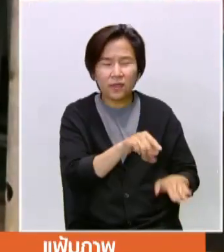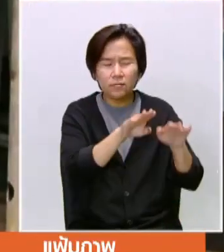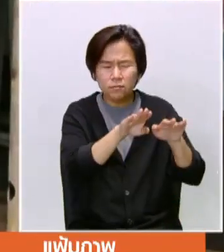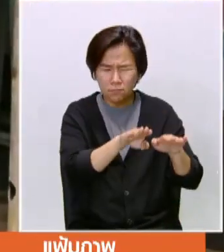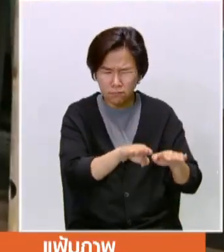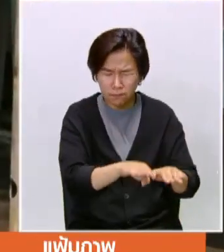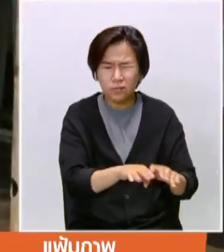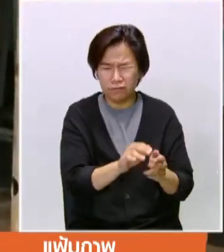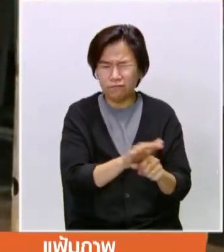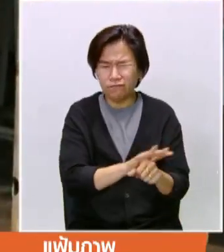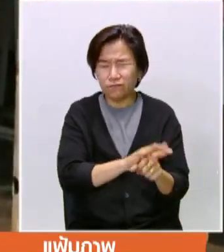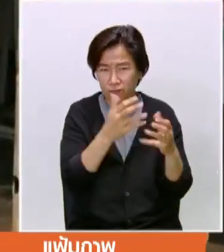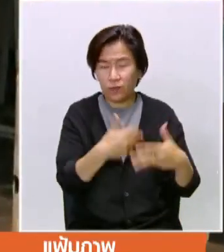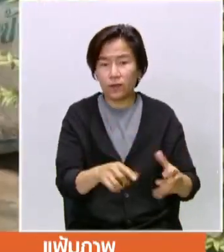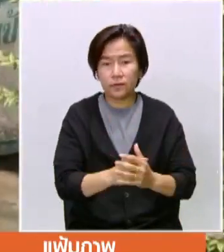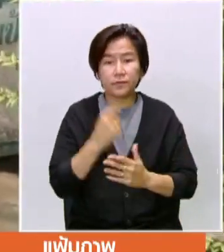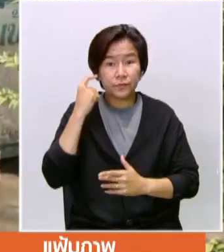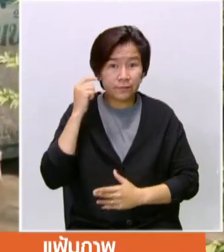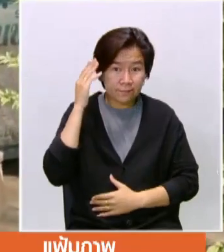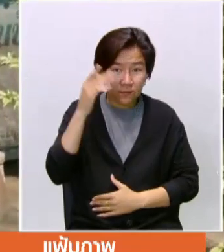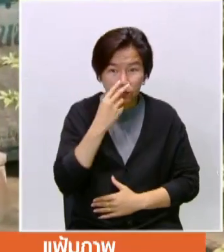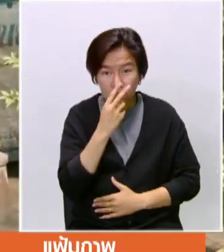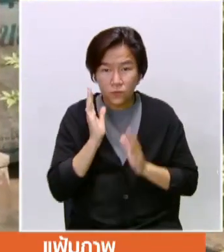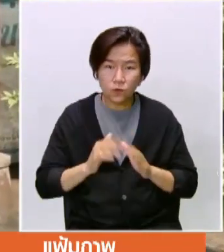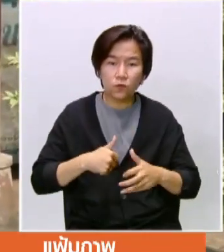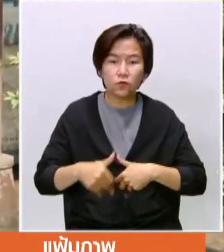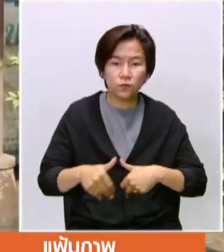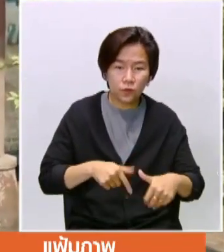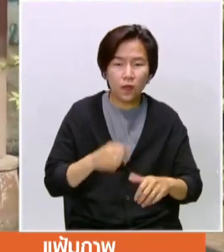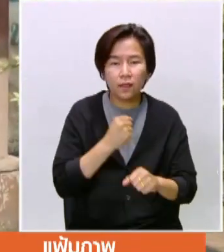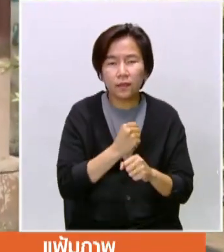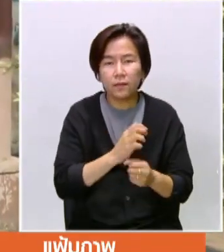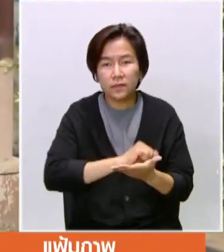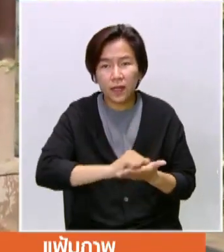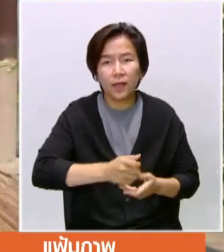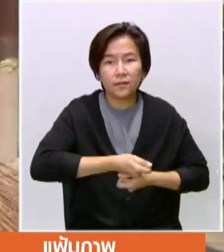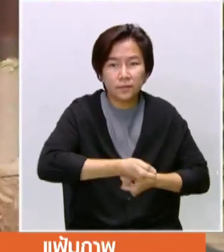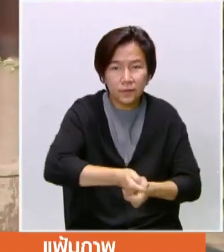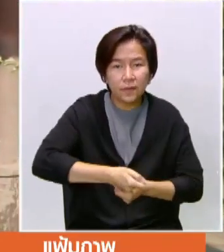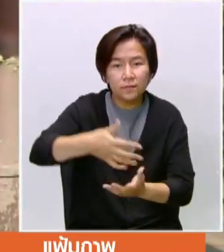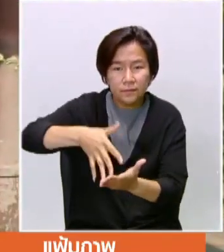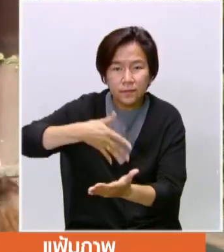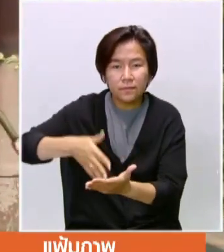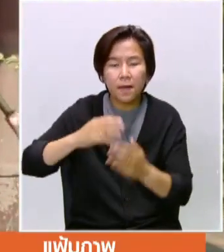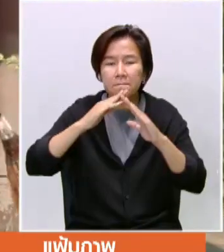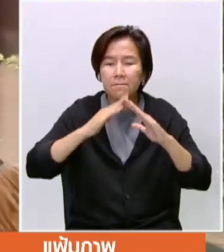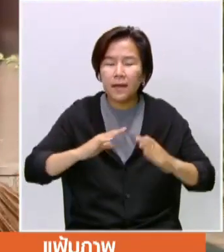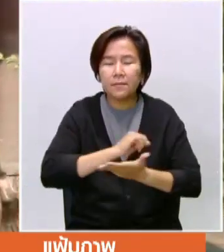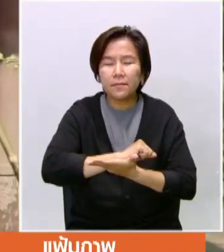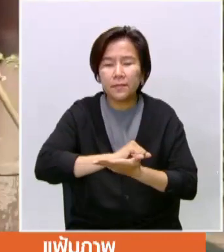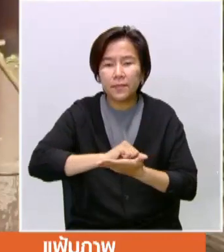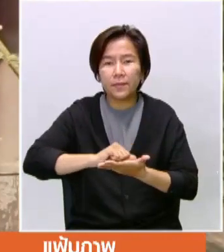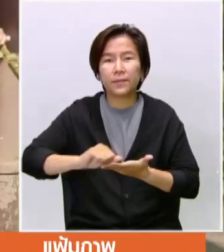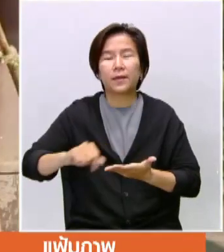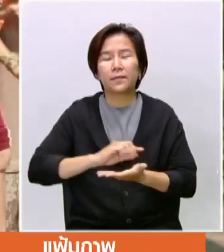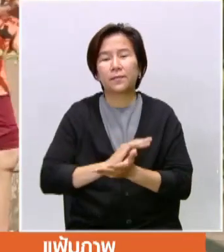ไปในทางที่ดีขึ้นจากนี้ไปเราก็จะเห็นภาพผู้ประสบภัยน้ำท่วมทำความสะอาดบ้านเรือนให้กลับเข้าสู่ภาวะปกติ